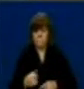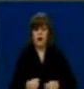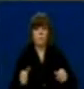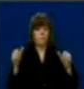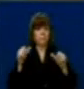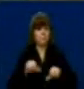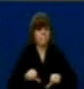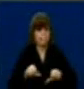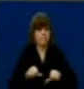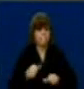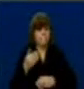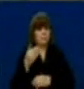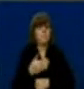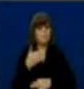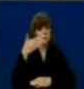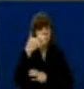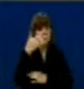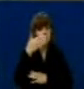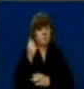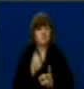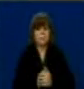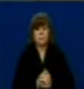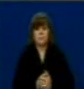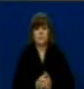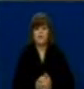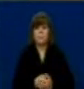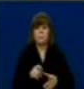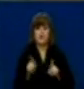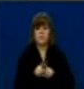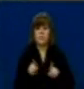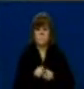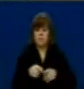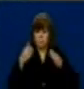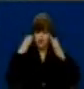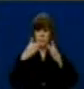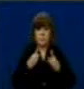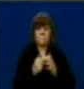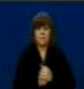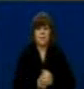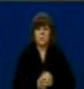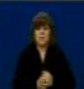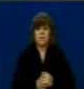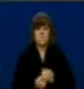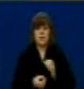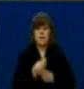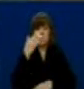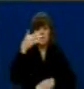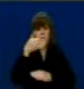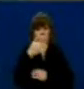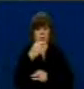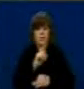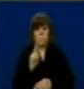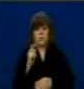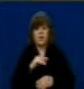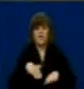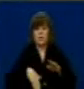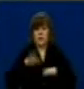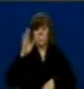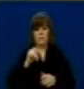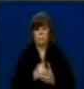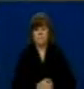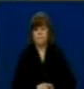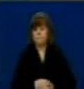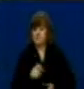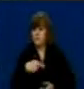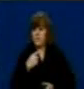falimentojnë. Doktrina e ndërmarrjeve të vogla dhe të mesme është përqendruar te lindja e bizneseve dhe jo te rritja atyre.